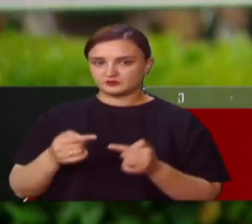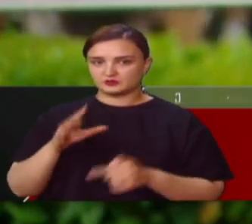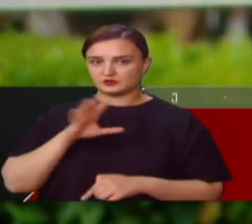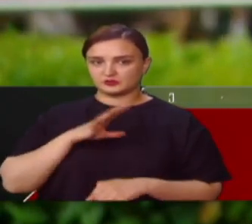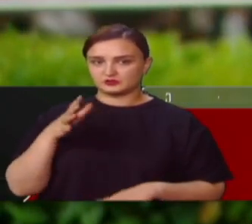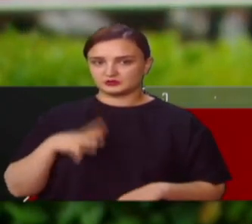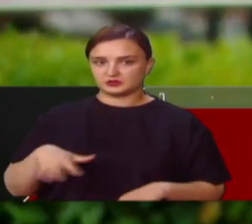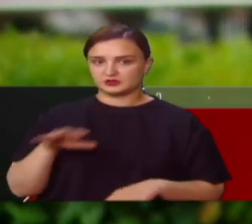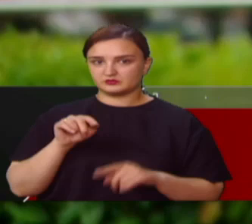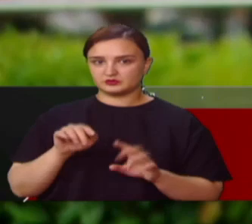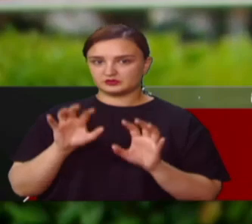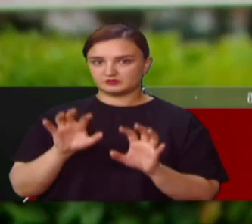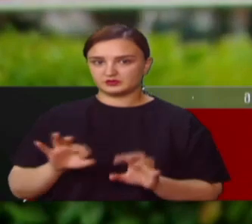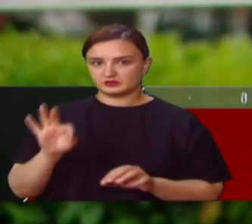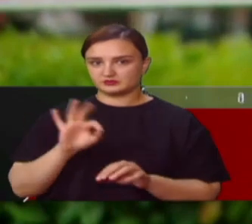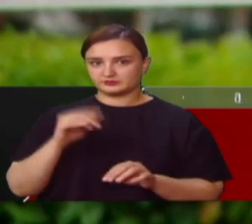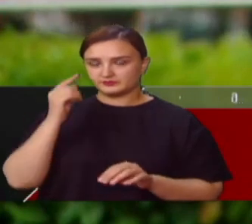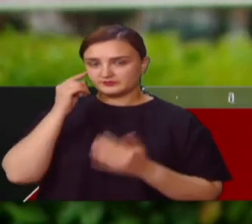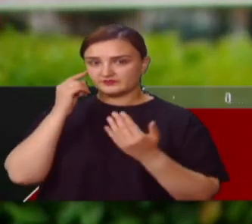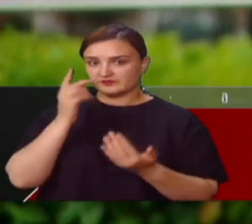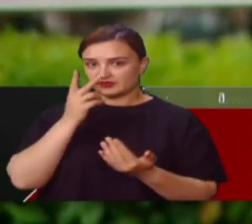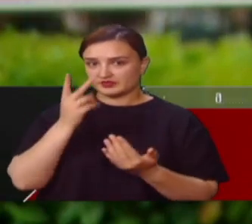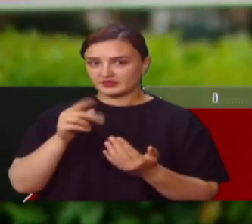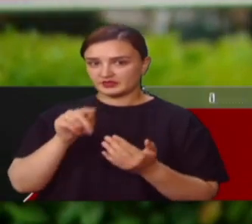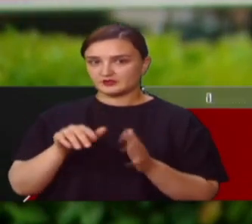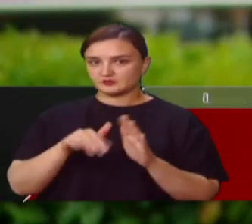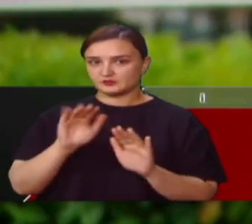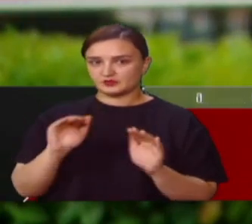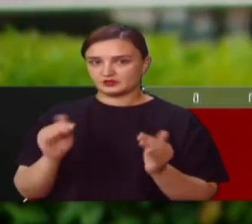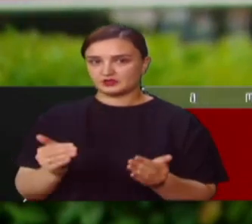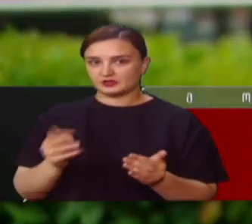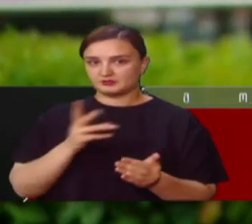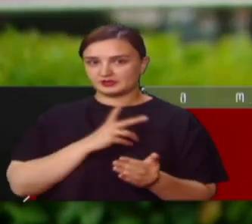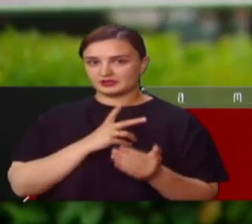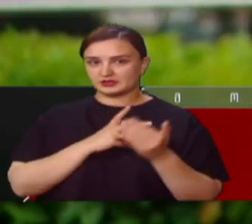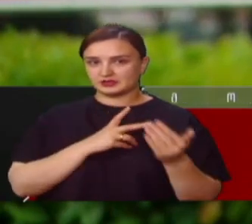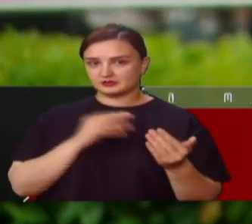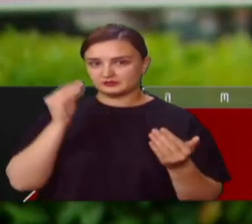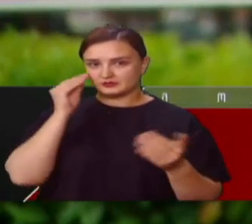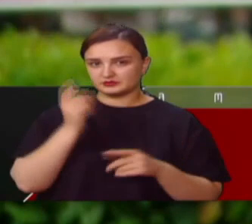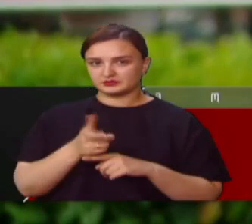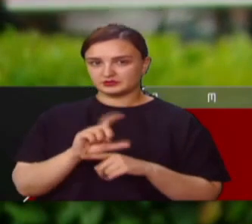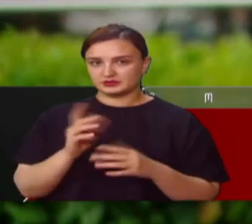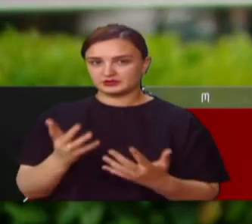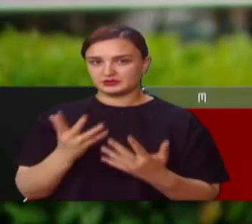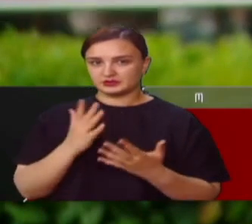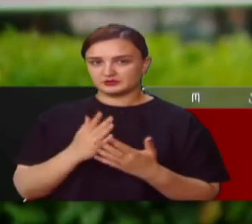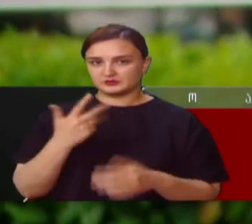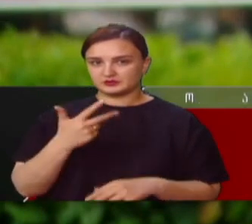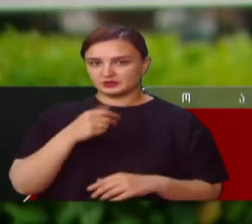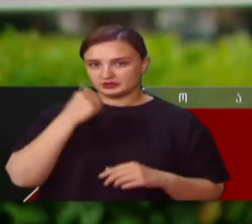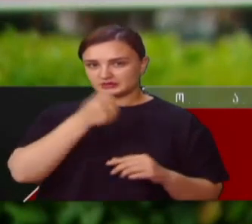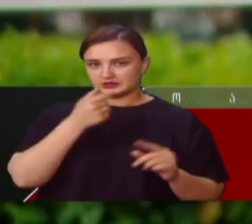იყო საქართველოსში ამ კანონზე. ფიქრობ, თქვენ ნახავთ, რომ ეს ბევრად ნაკლებია. დიდი ბრიტანეთი ეს პოზიცია ძალიან ნათელია. 30